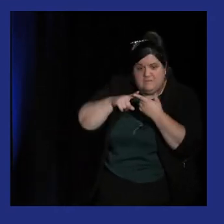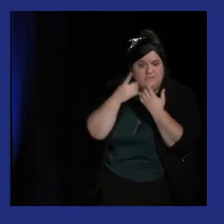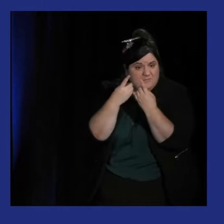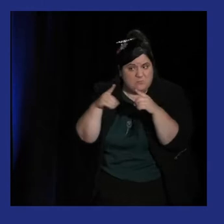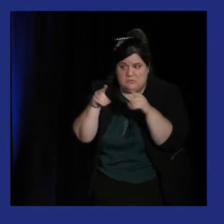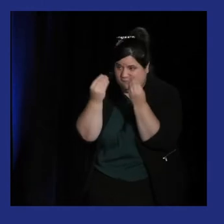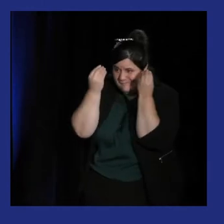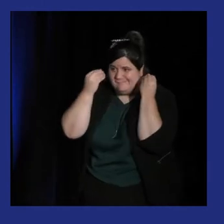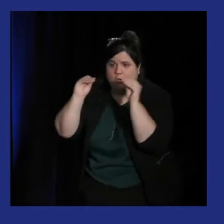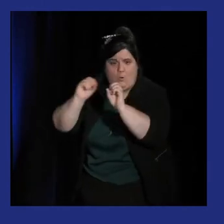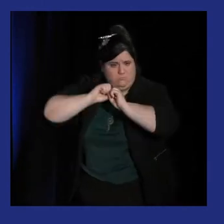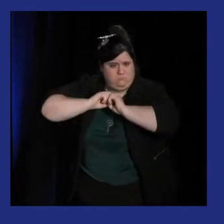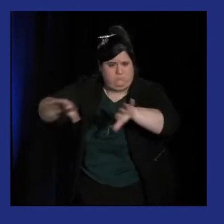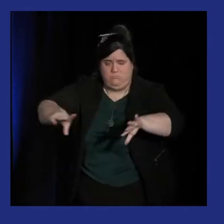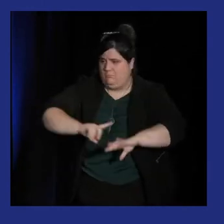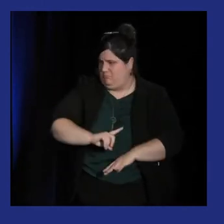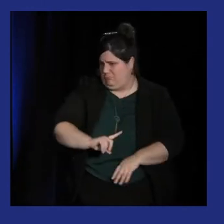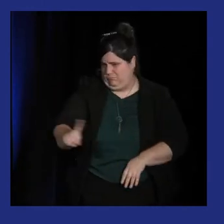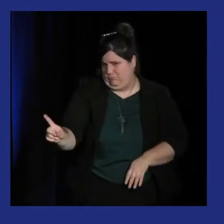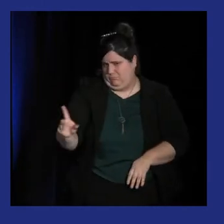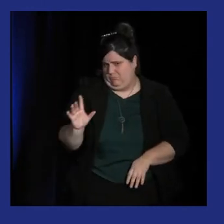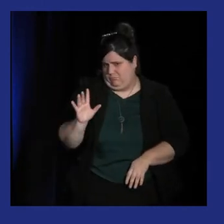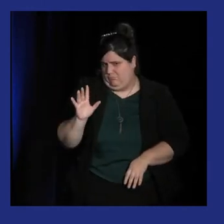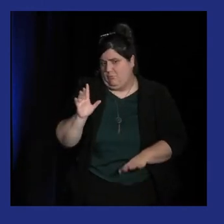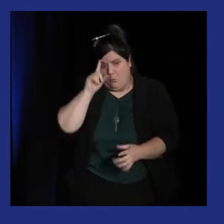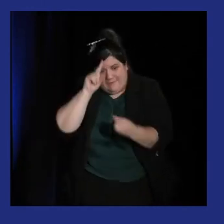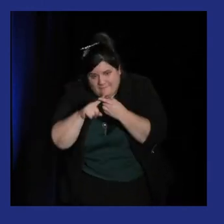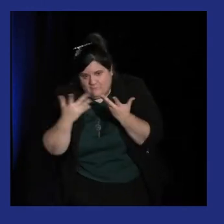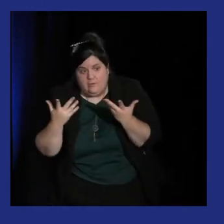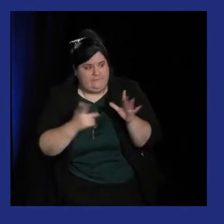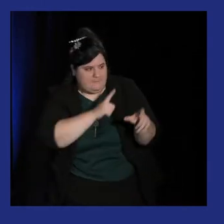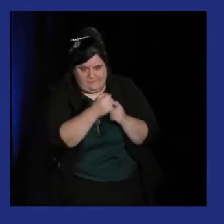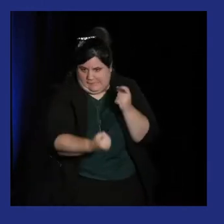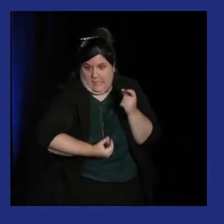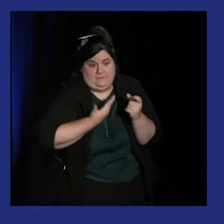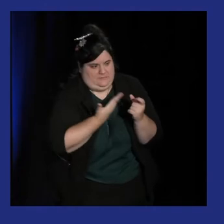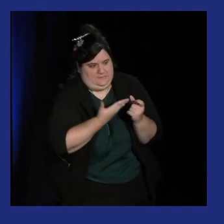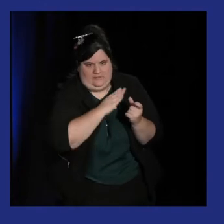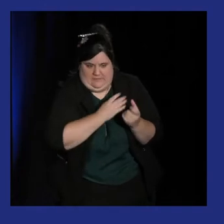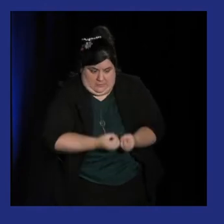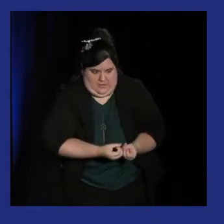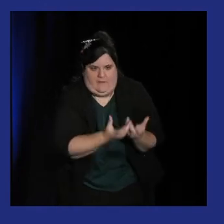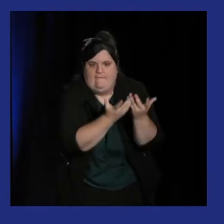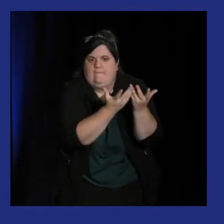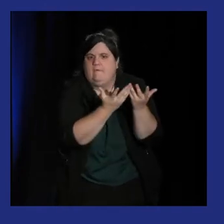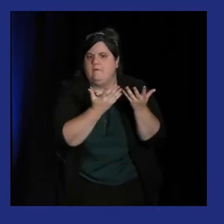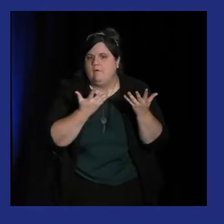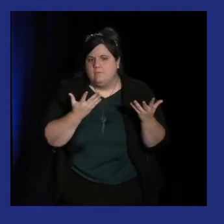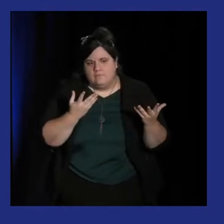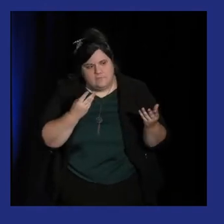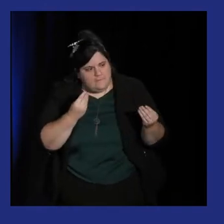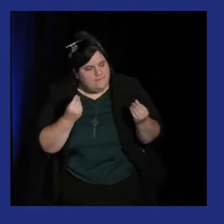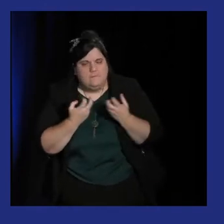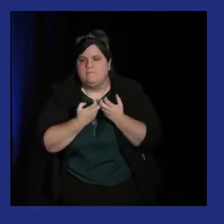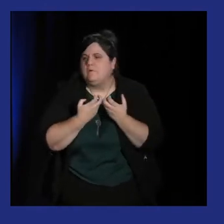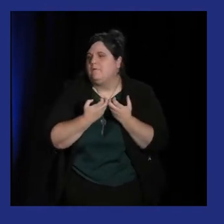des bandes originales et des musiques de jeux vidéo mais vraiment pour développer des artistes et et voilà et travailler sur des